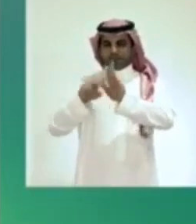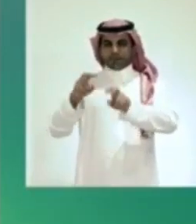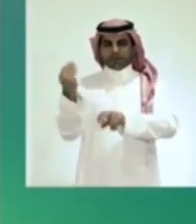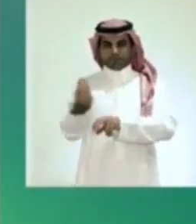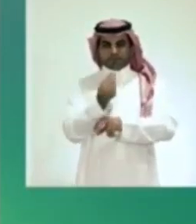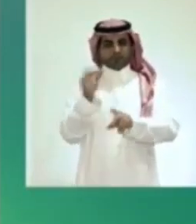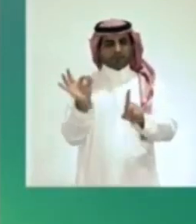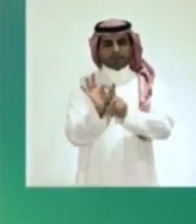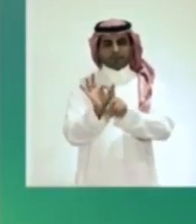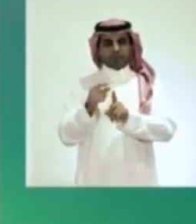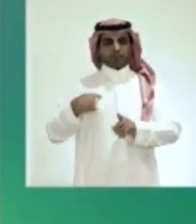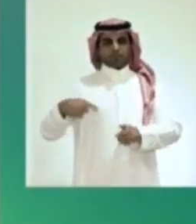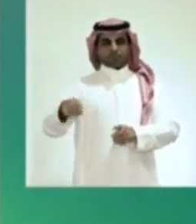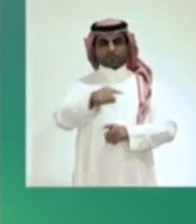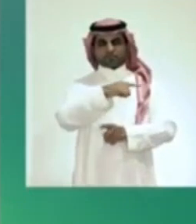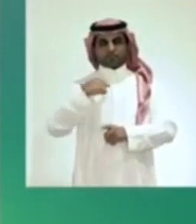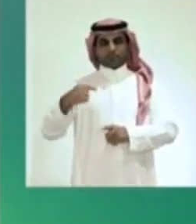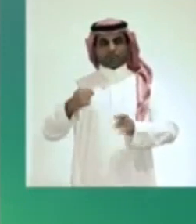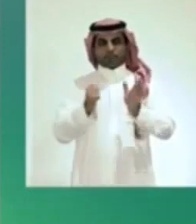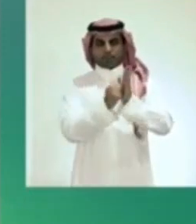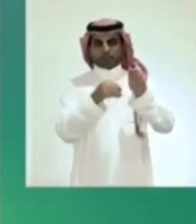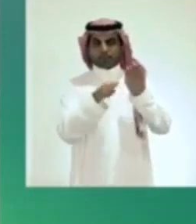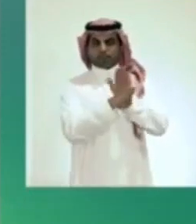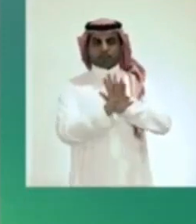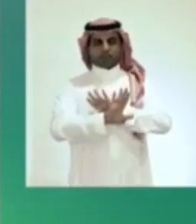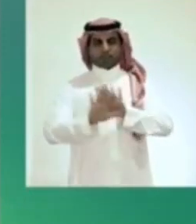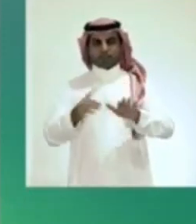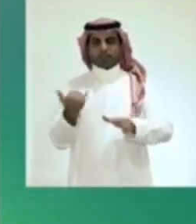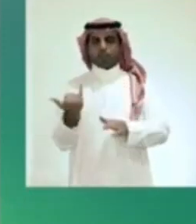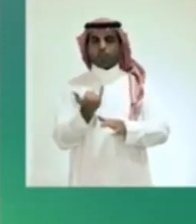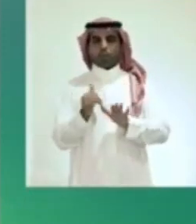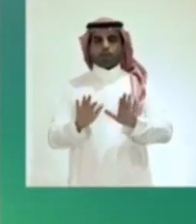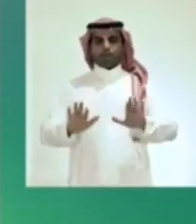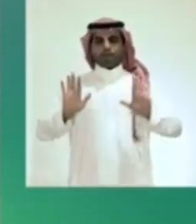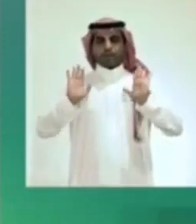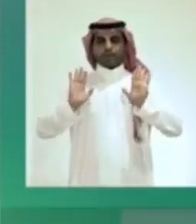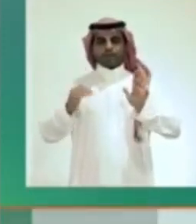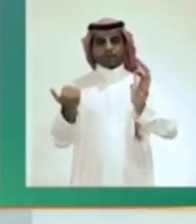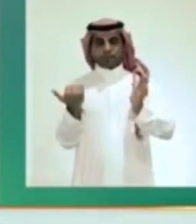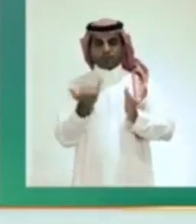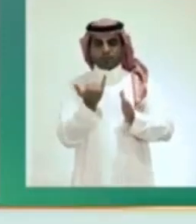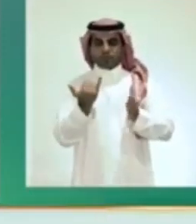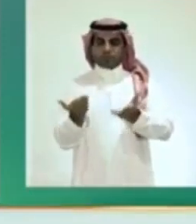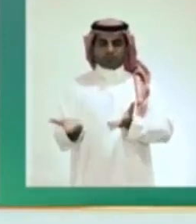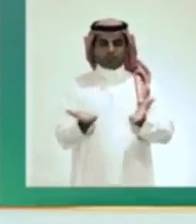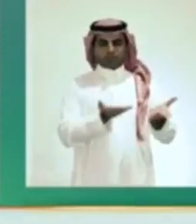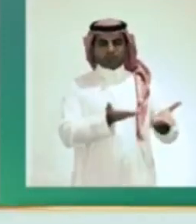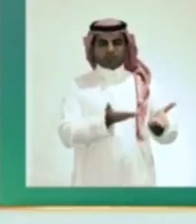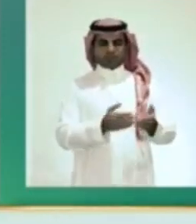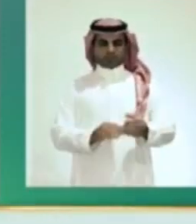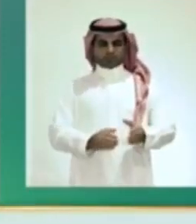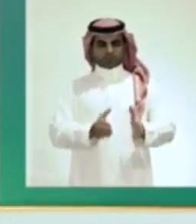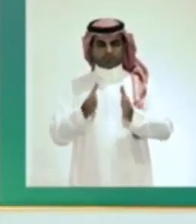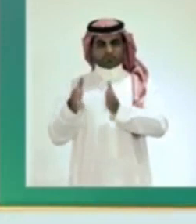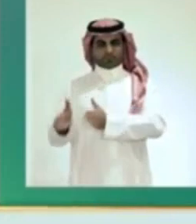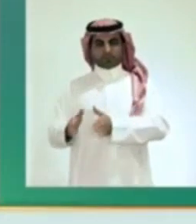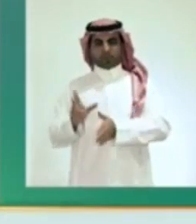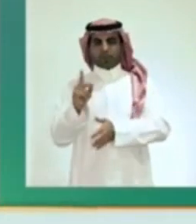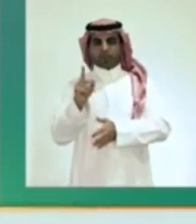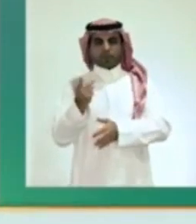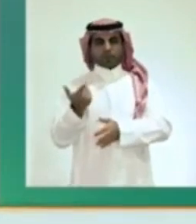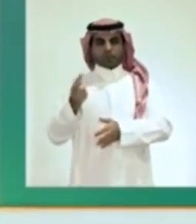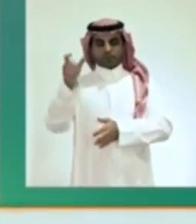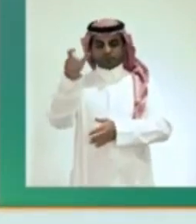الذاتي وعدم الخروج من المنازل إلا للضرورة القصوى، حتى في الأوقات التي لا يشملها منع التجول واتخاذ